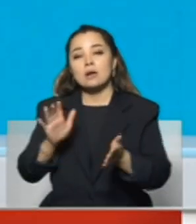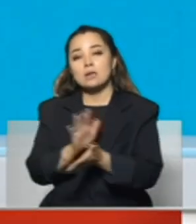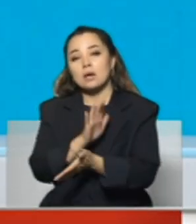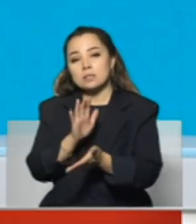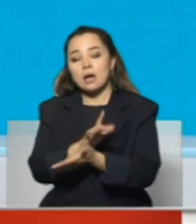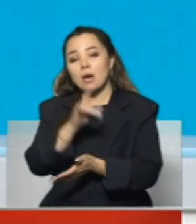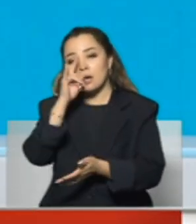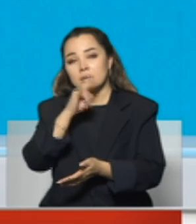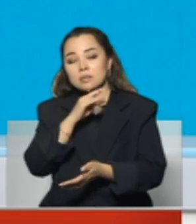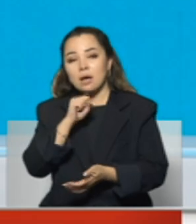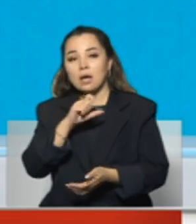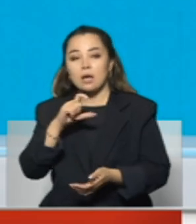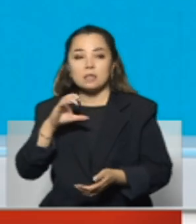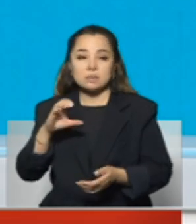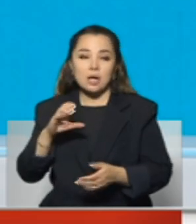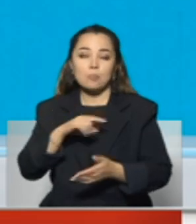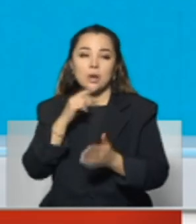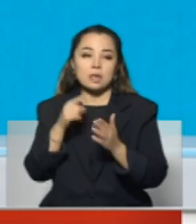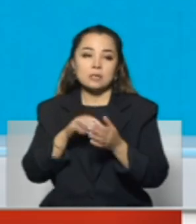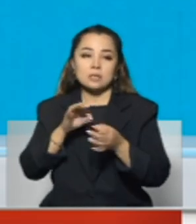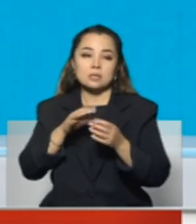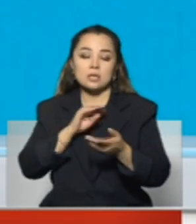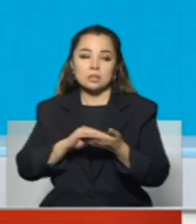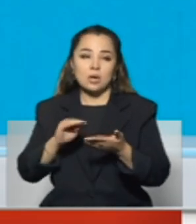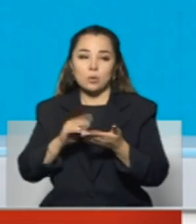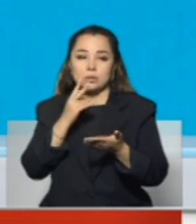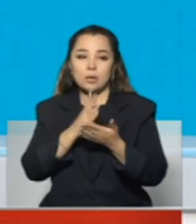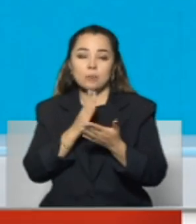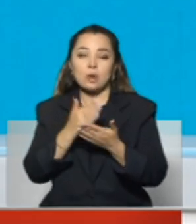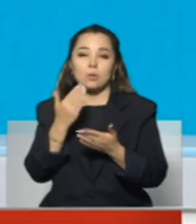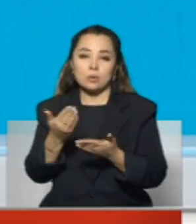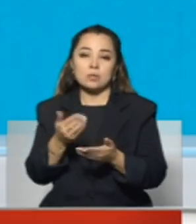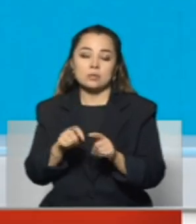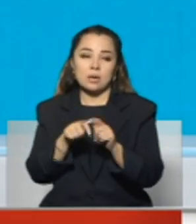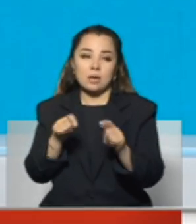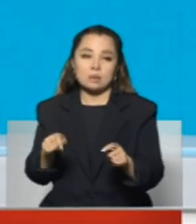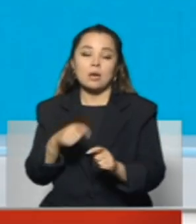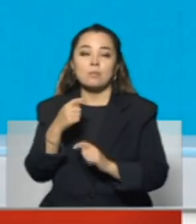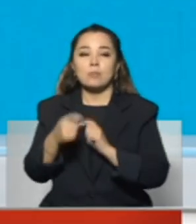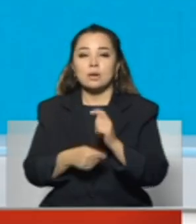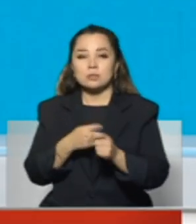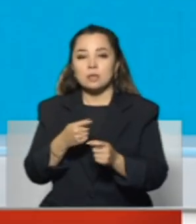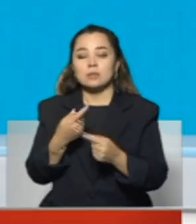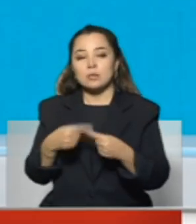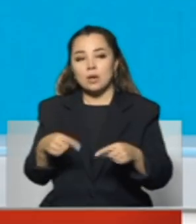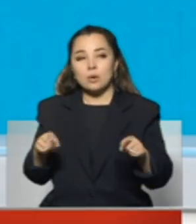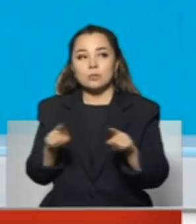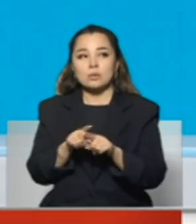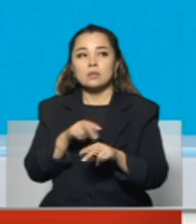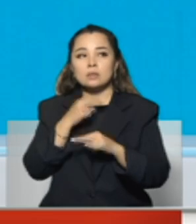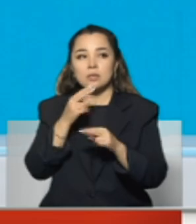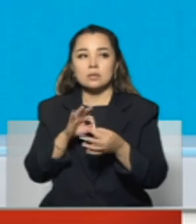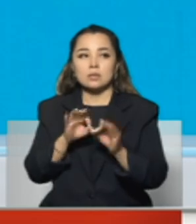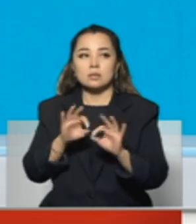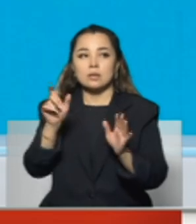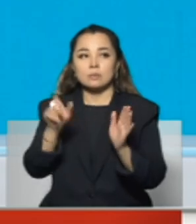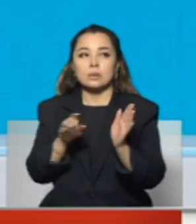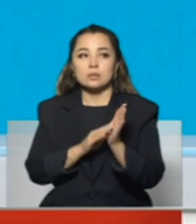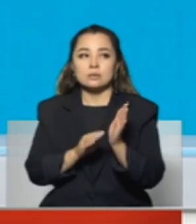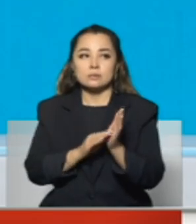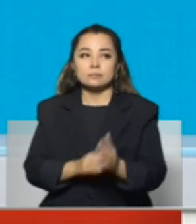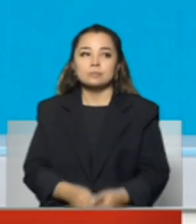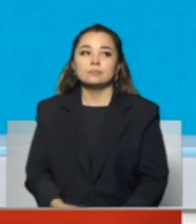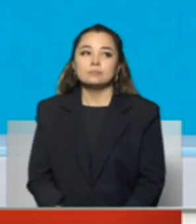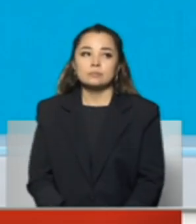газеттер Қазақстандағы АЭС мәселесі жөнінде жазып жатыр. Оларда жарық көрген материалдың кейбіріне Арстан Рысбек шолу